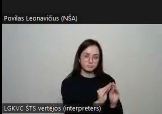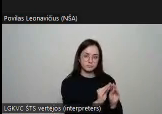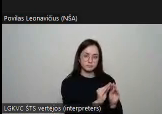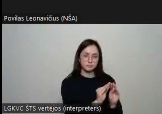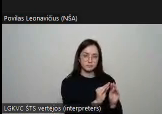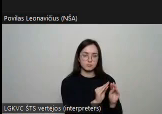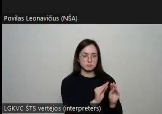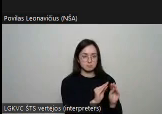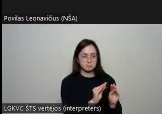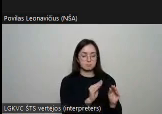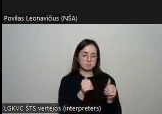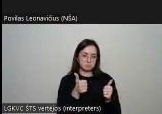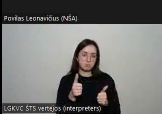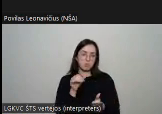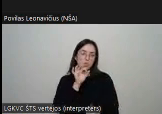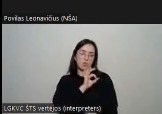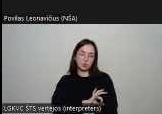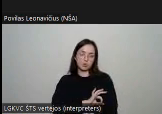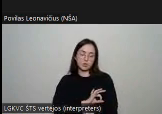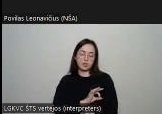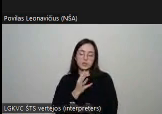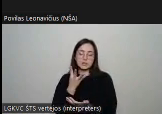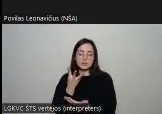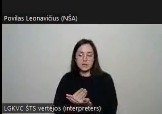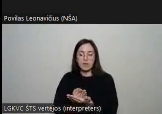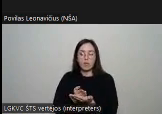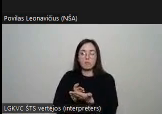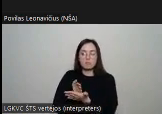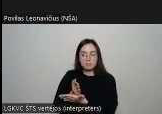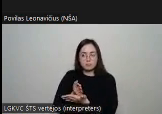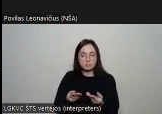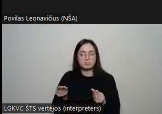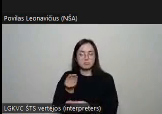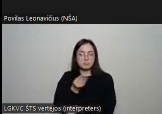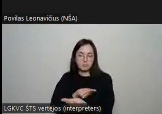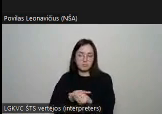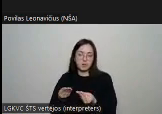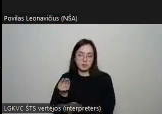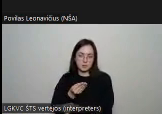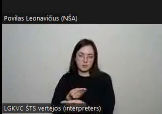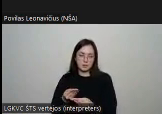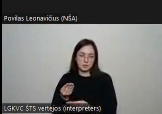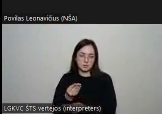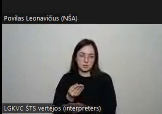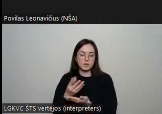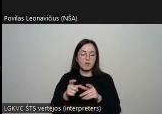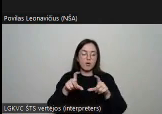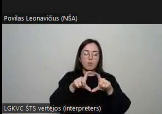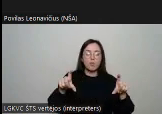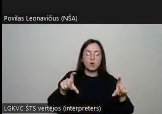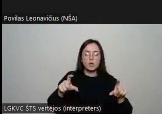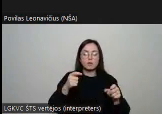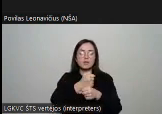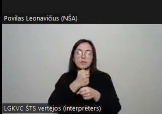tikrai gerai, jeigu jūs pasidalintumėte tuo, kokį darbą esate nuveikę savo mokyklose,